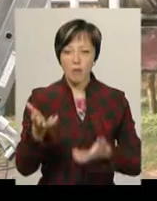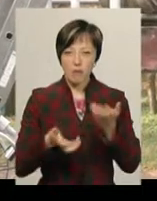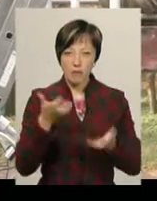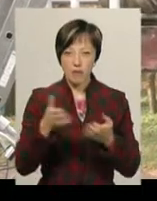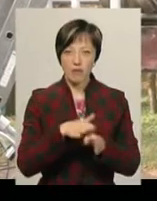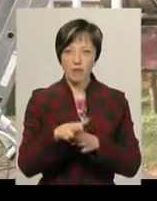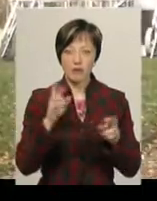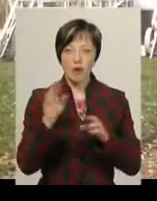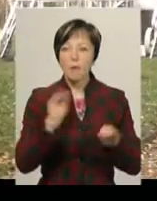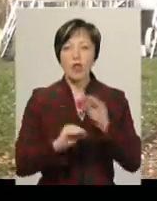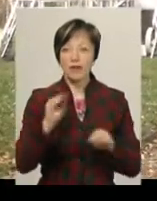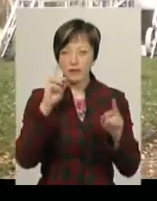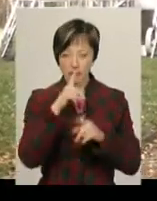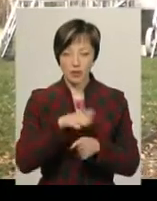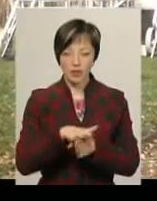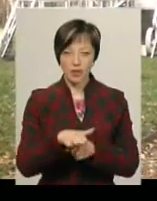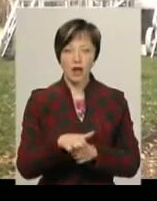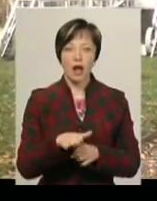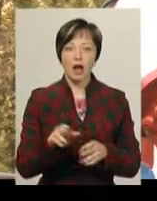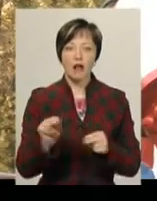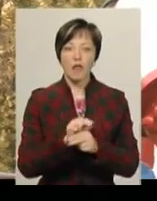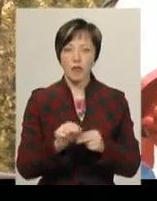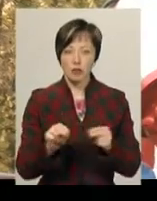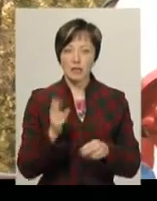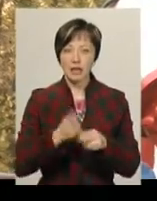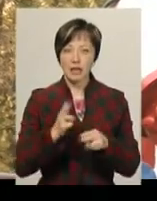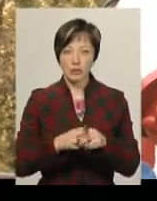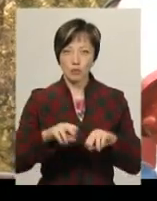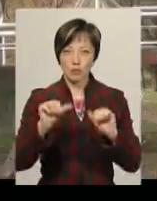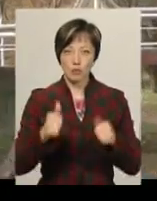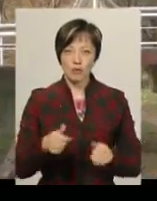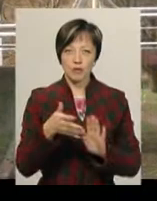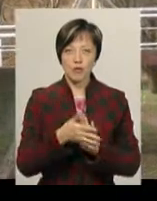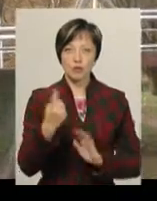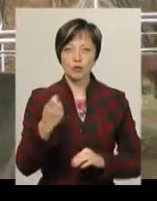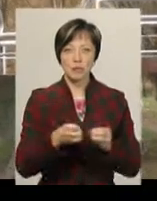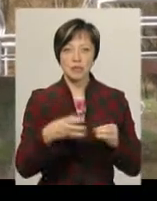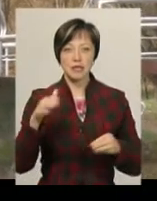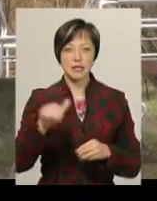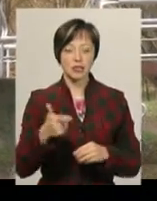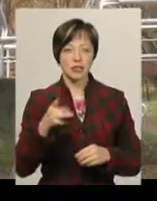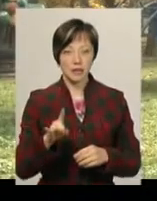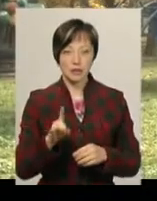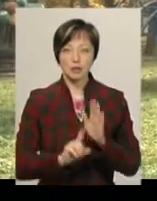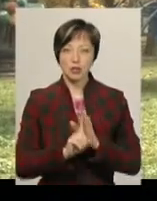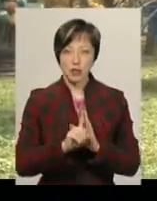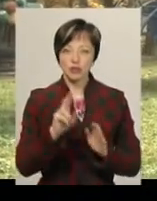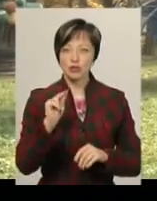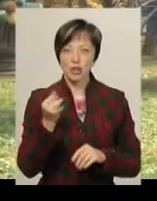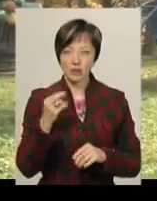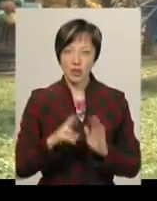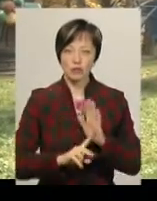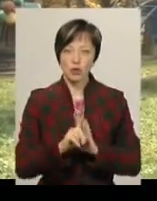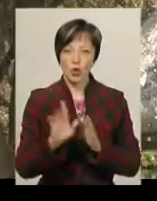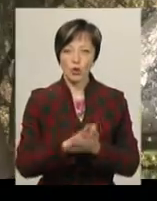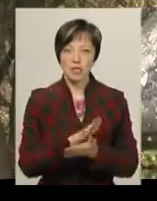виконано невірно. На капітальний ремонт залізного монументу із міського бюджету витрачено 115 тисяч гривень. Із початку червня